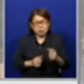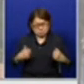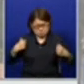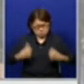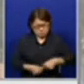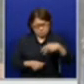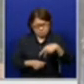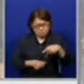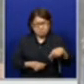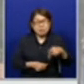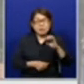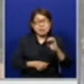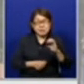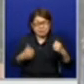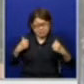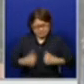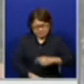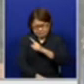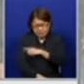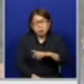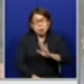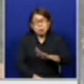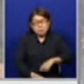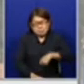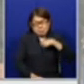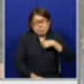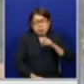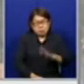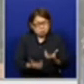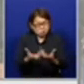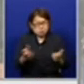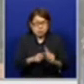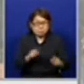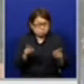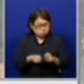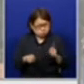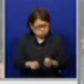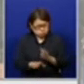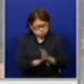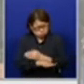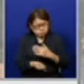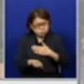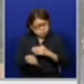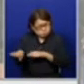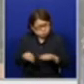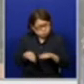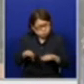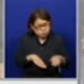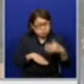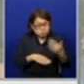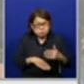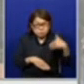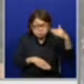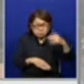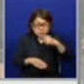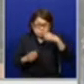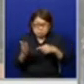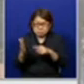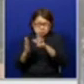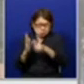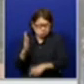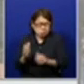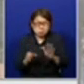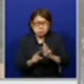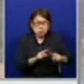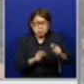องตลอดจนอุปกรณ์ต่างๆนะครับถ้าเราเตรียมความพร้อมเราจะเป็นประเทศที่มีความสมบูรณ์แบบและเราคงไม่ต้อง